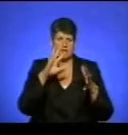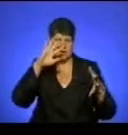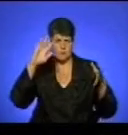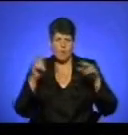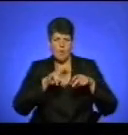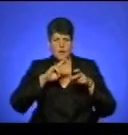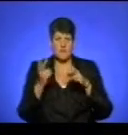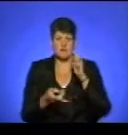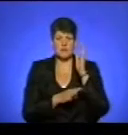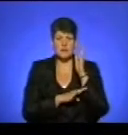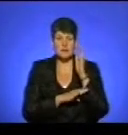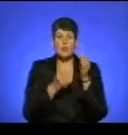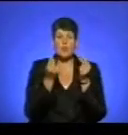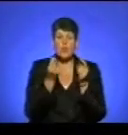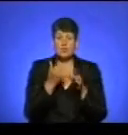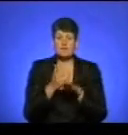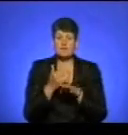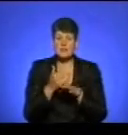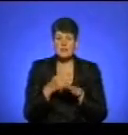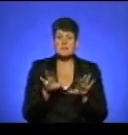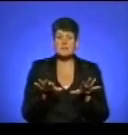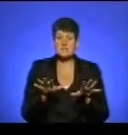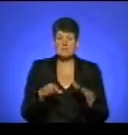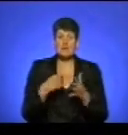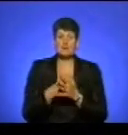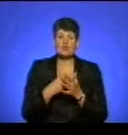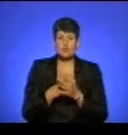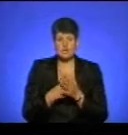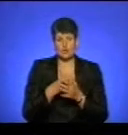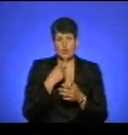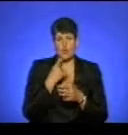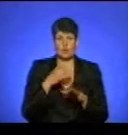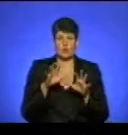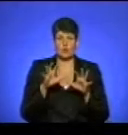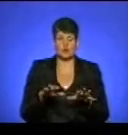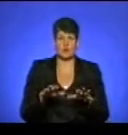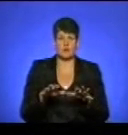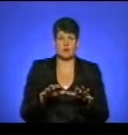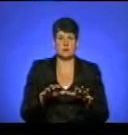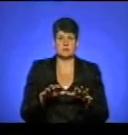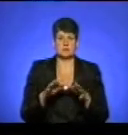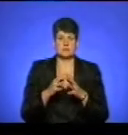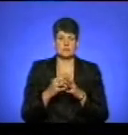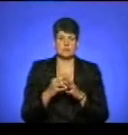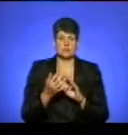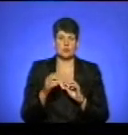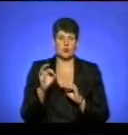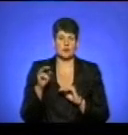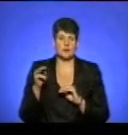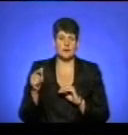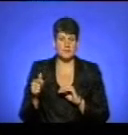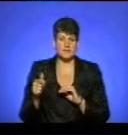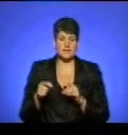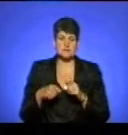для компенсації збитків виділять із місцевого бюджету, каже голова Заводської ОТГ Людмила Павлінська. Збитки